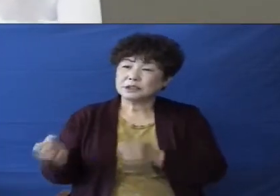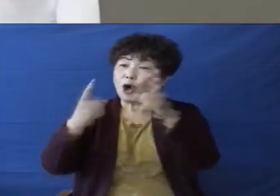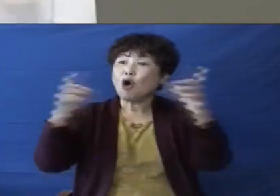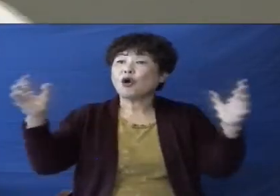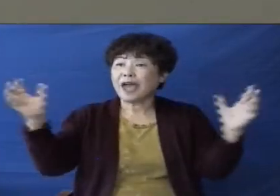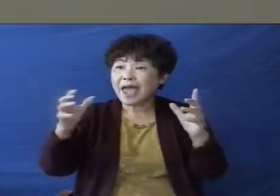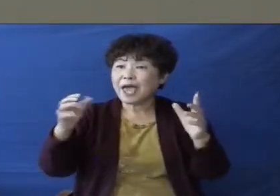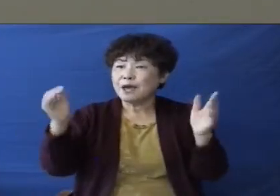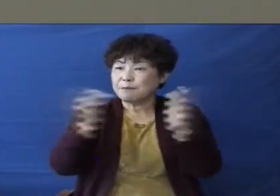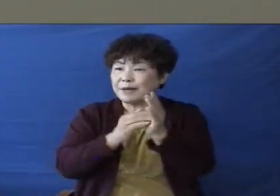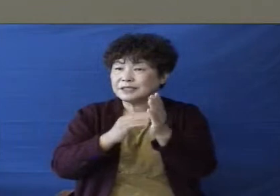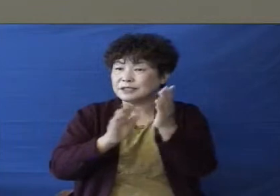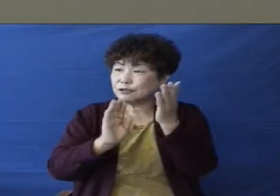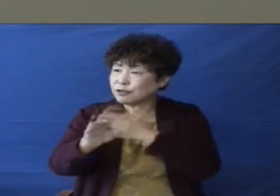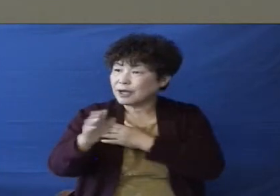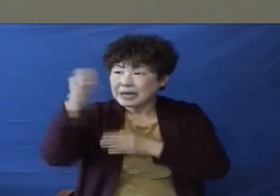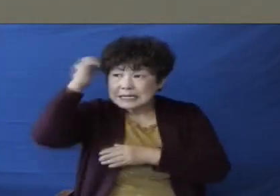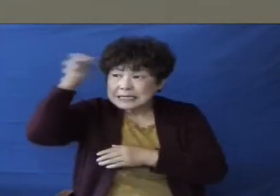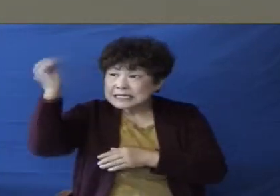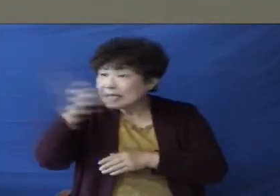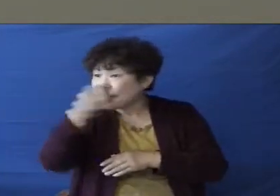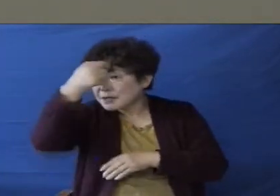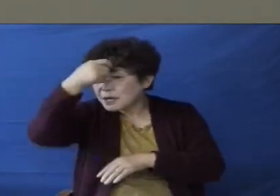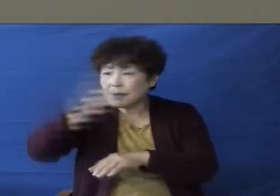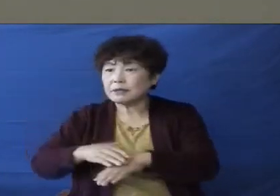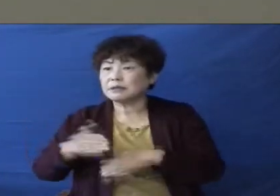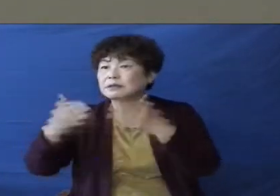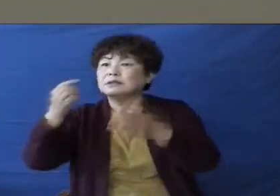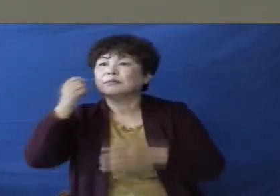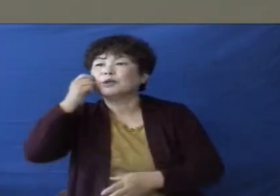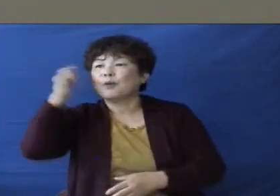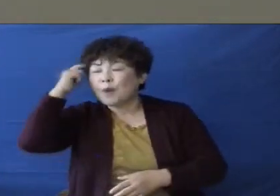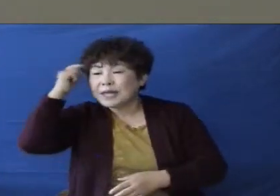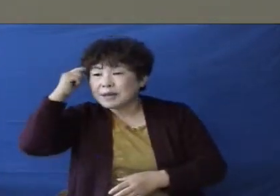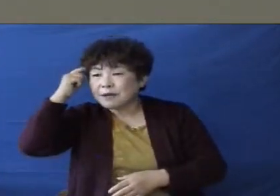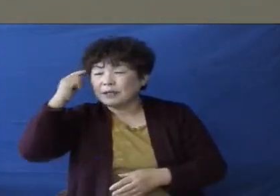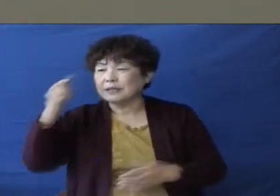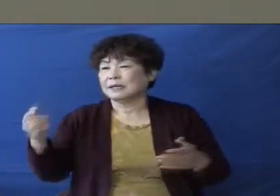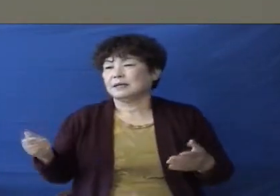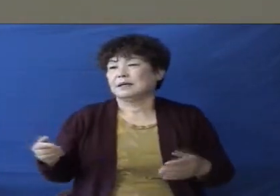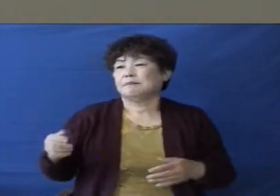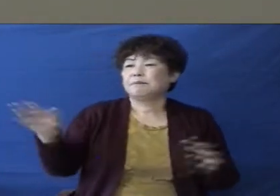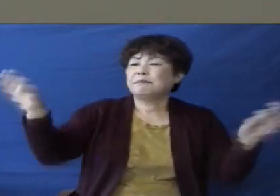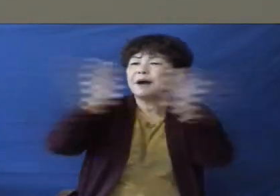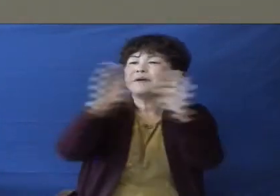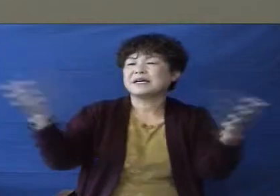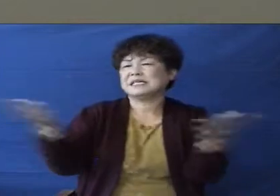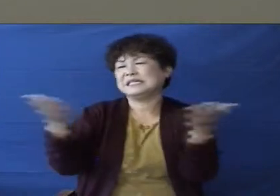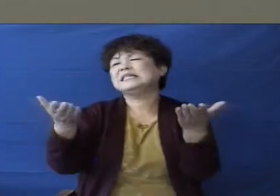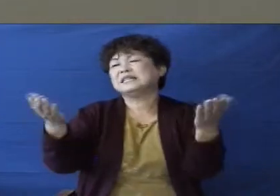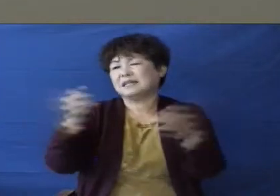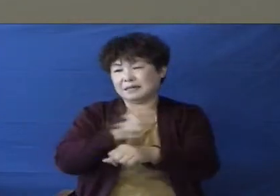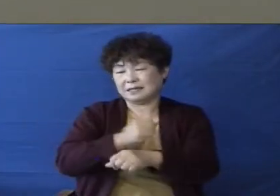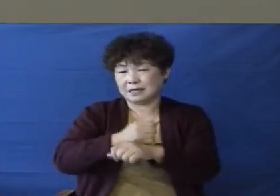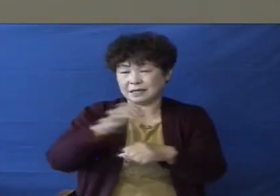그러니까 새벽예배를 못하는 거죠 2분도 많이 사역을 하니까 이제 지치신 거야 그래서